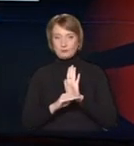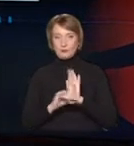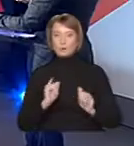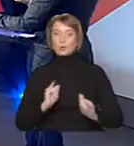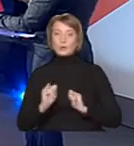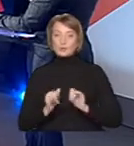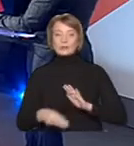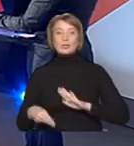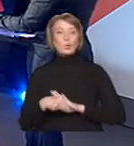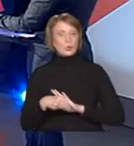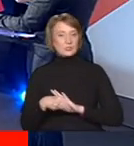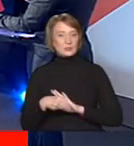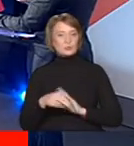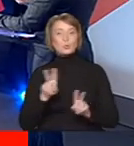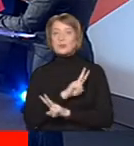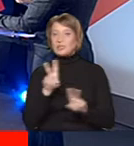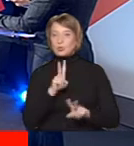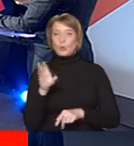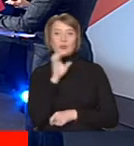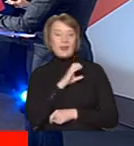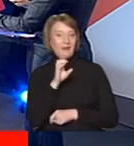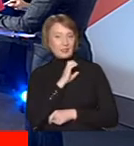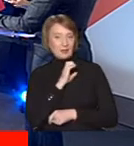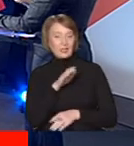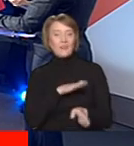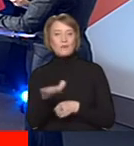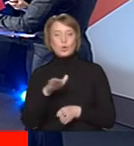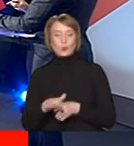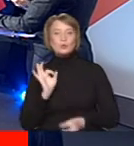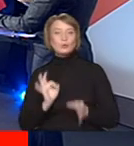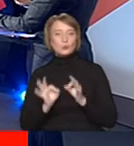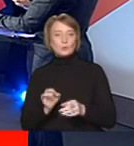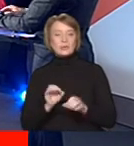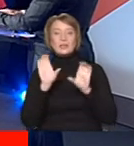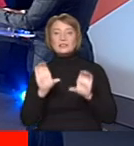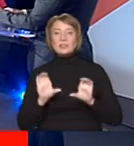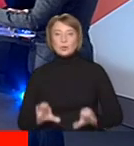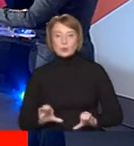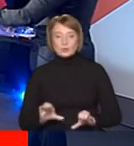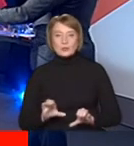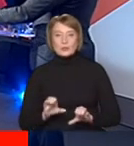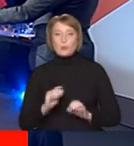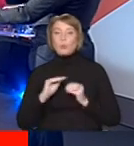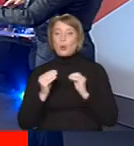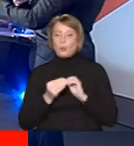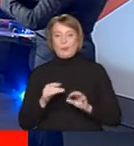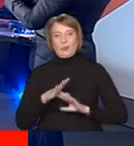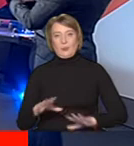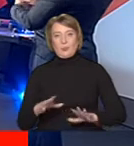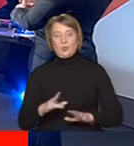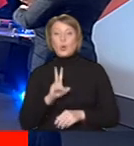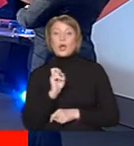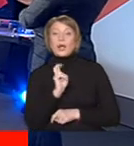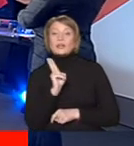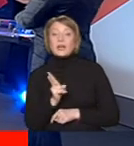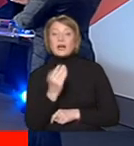до корупції. Що якби ніхто не крав та виконували всі нормативні та законодавчі акти, то й проблем жодних не було. Як ви